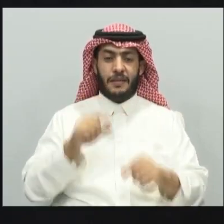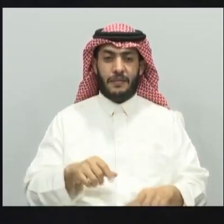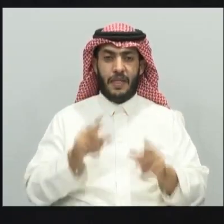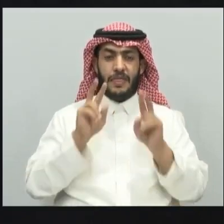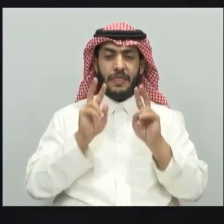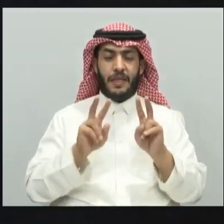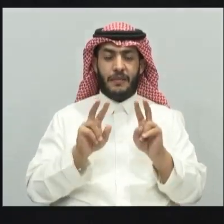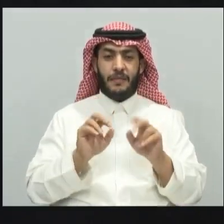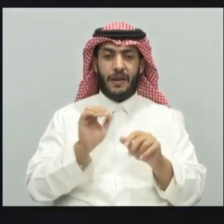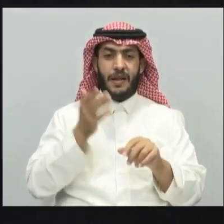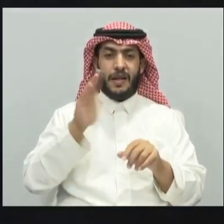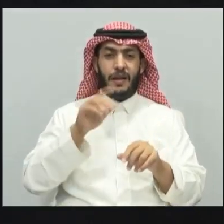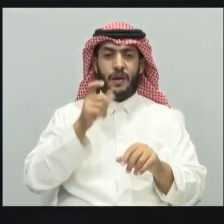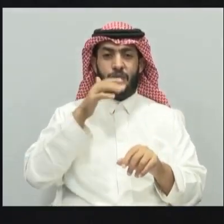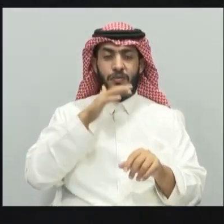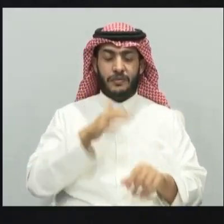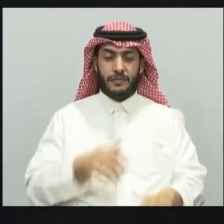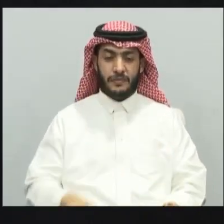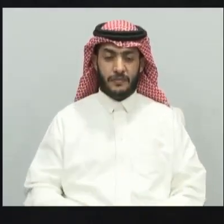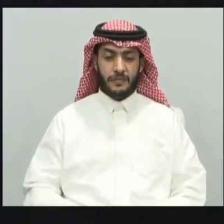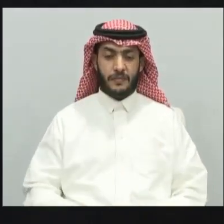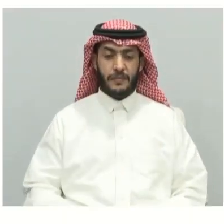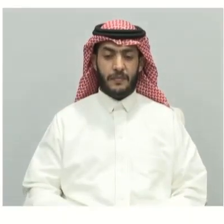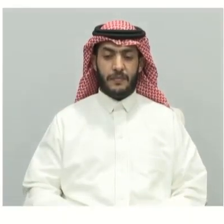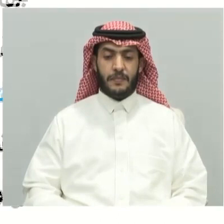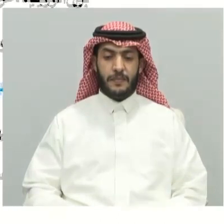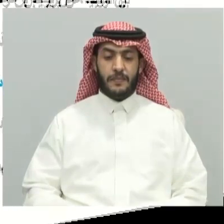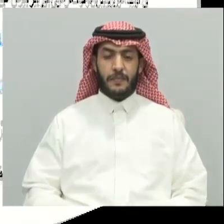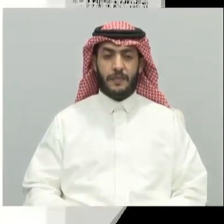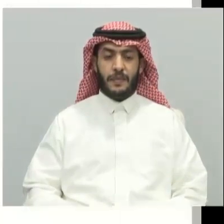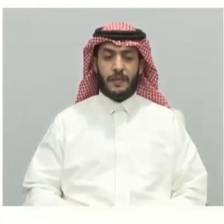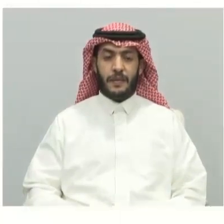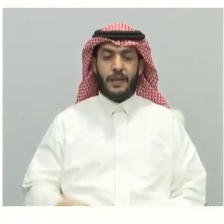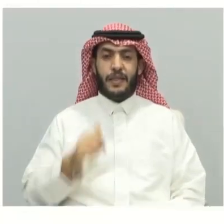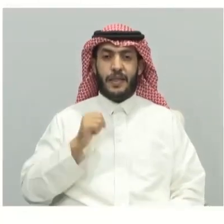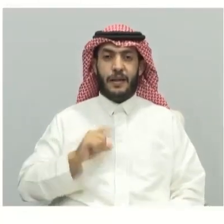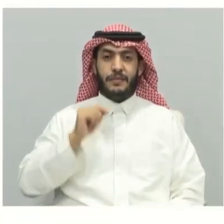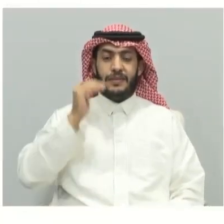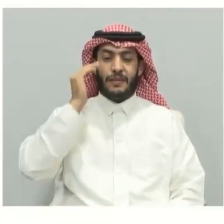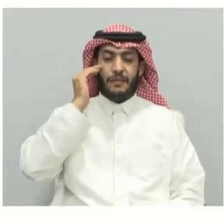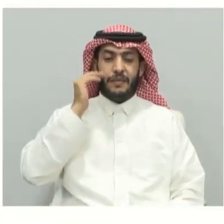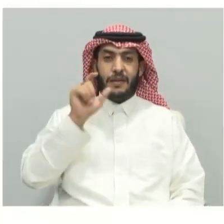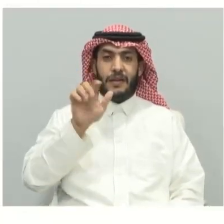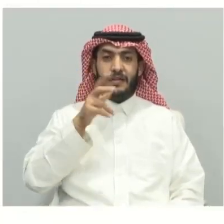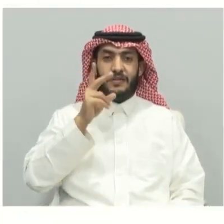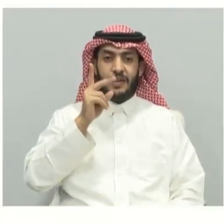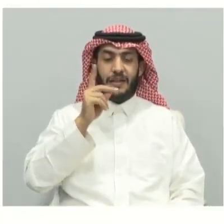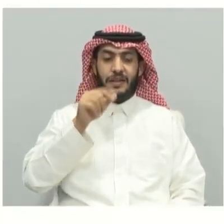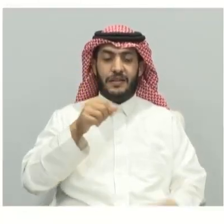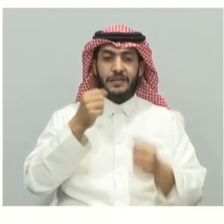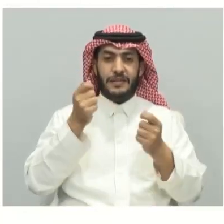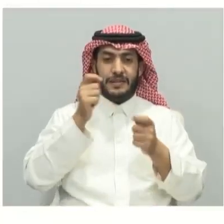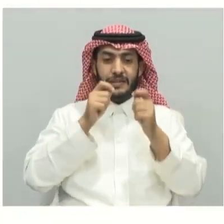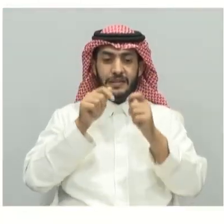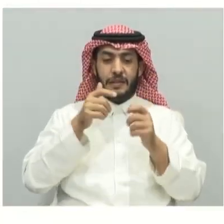ثابت عن رسول الله صلى الله عليه وسلم ناتي ايها الطلاب والطالبات لهذا النشاط هنا اصمم